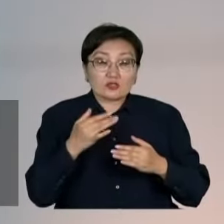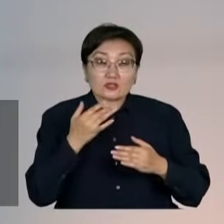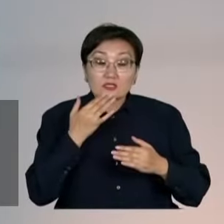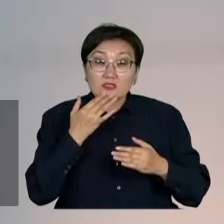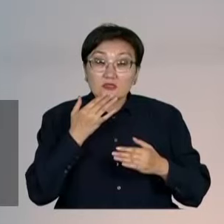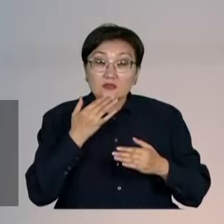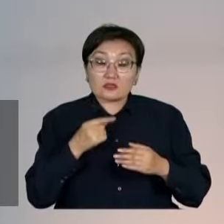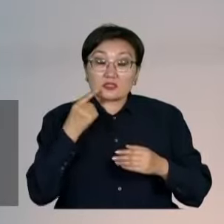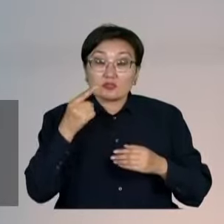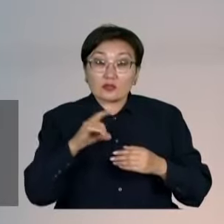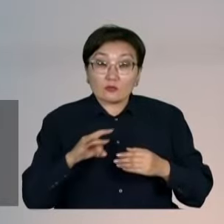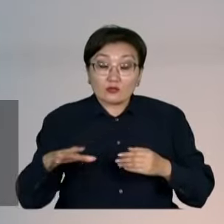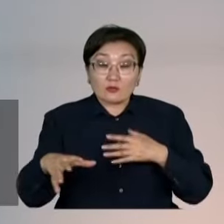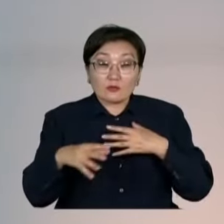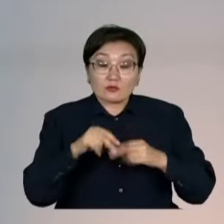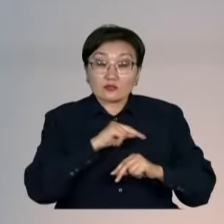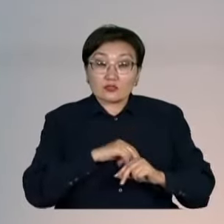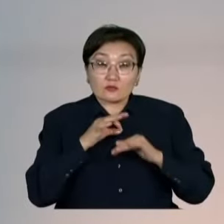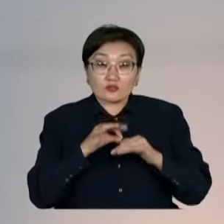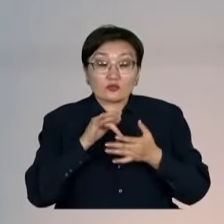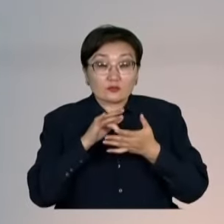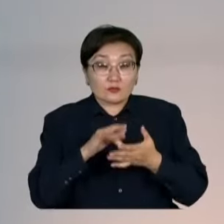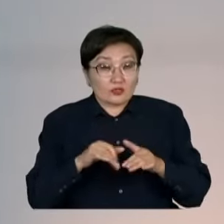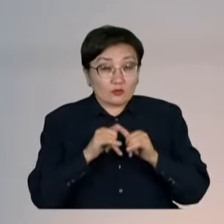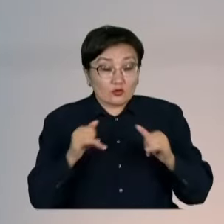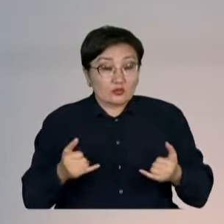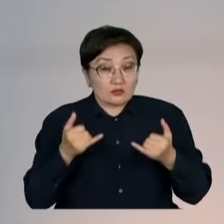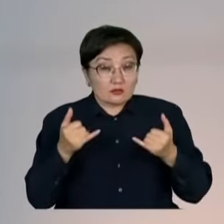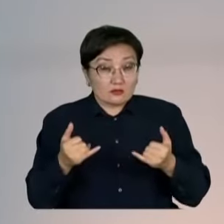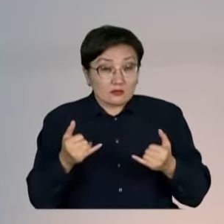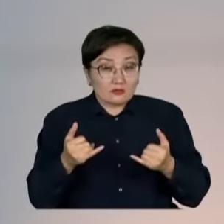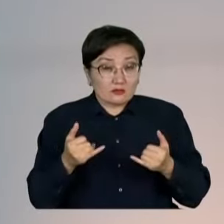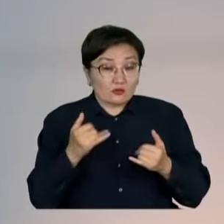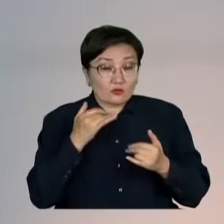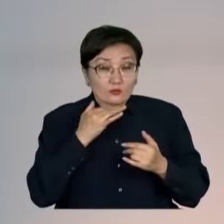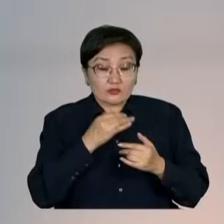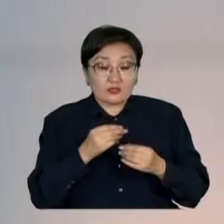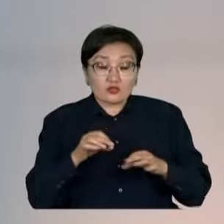шет облыстармен бірге жұмыс жасап отырмыз туризм дамыту үшін. Оған көптеген